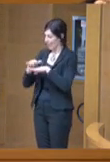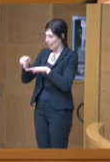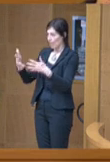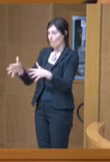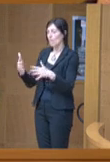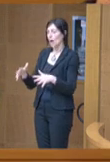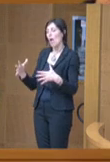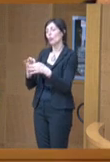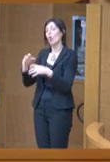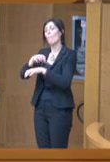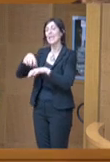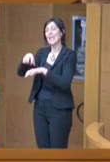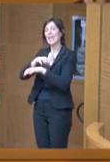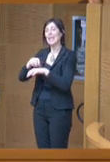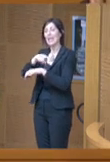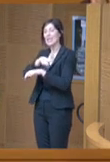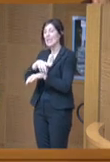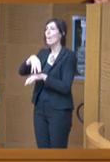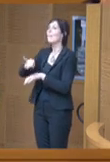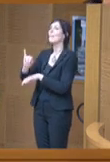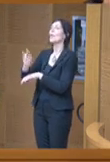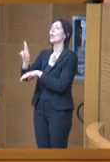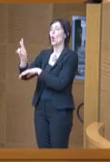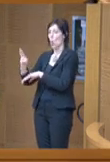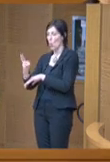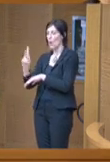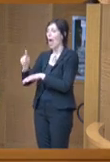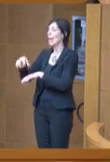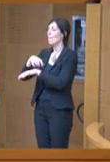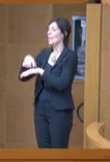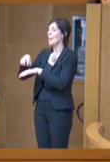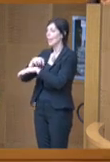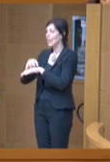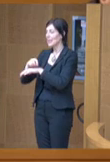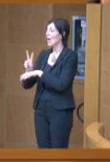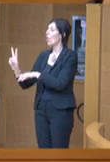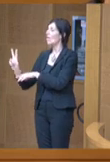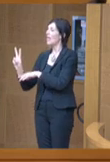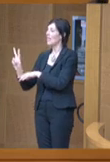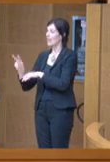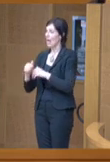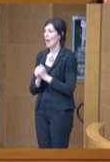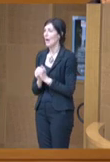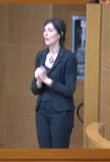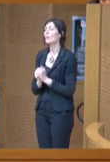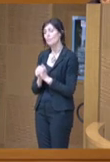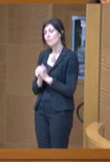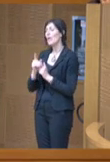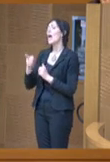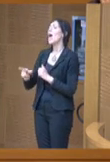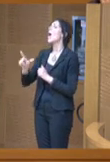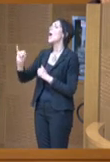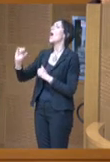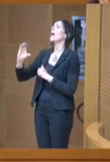Ministero, col MIUR, il Ministero del Ministro Valditara. Il GLIC ha supportato